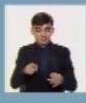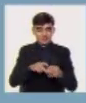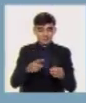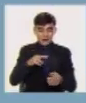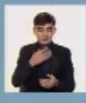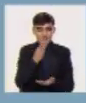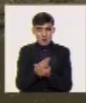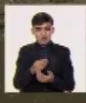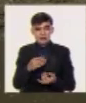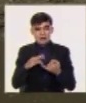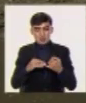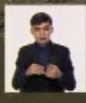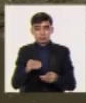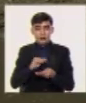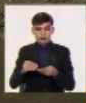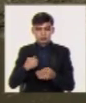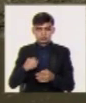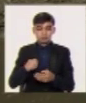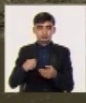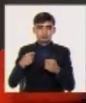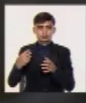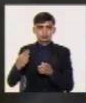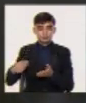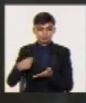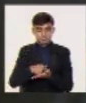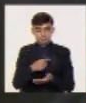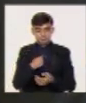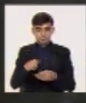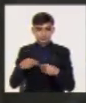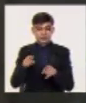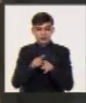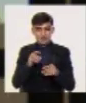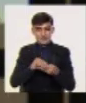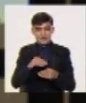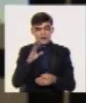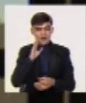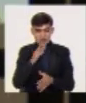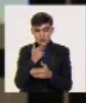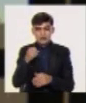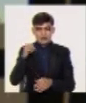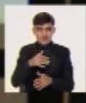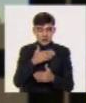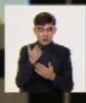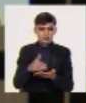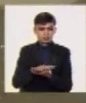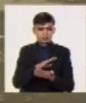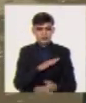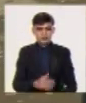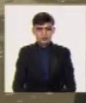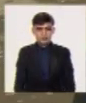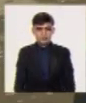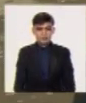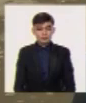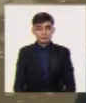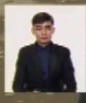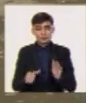өз жерлеріңді мен арқылы сатып аласыңдар дейді екен. Әйтпесе суда жарықта жоқ деп қысқа қайыратын көрінеді. Алты